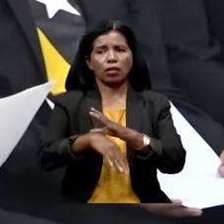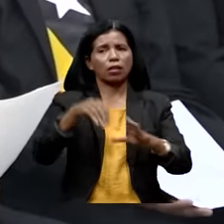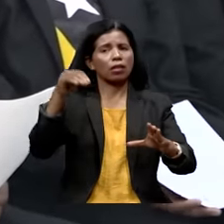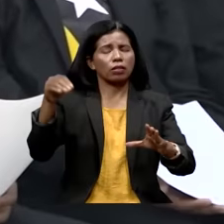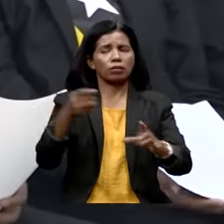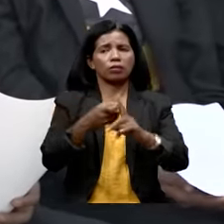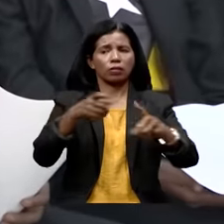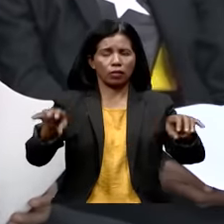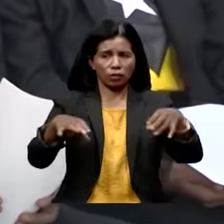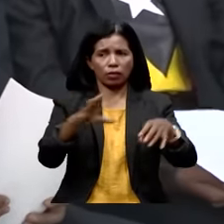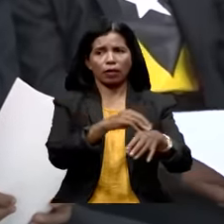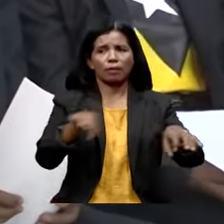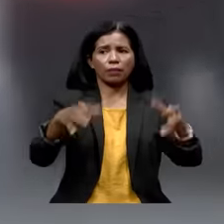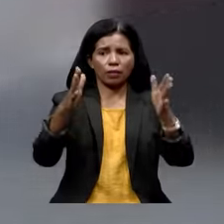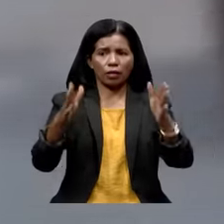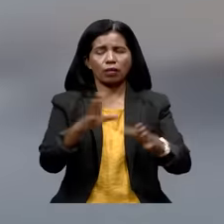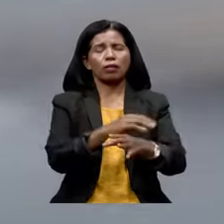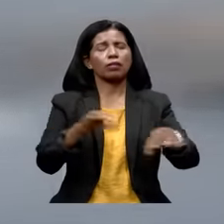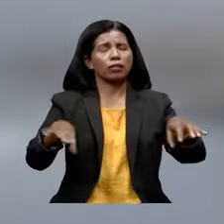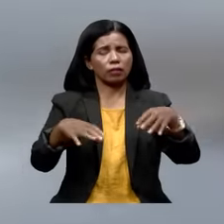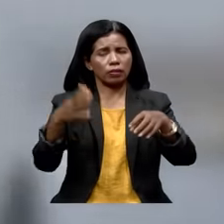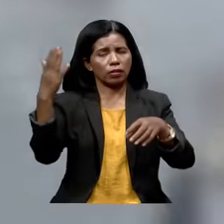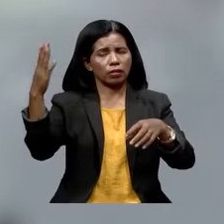husi sistema no trabalhador hirak ne servisu iha